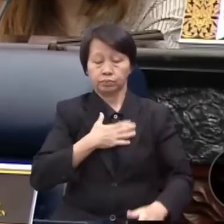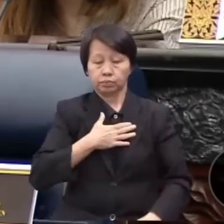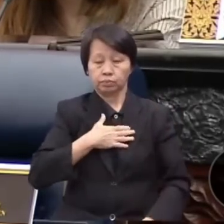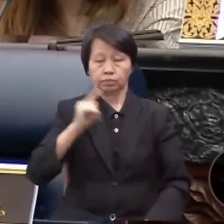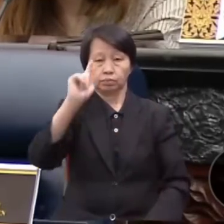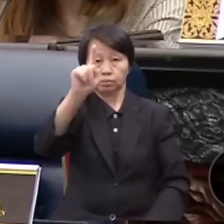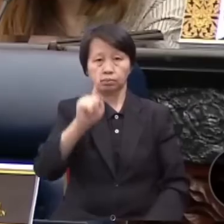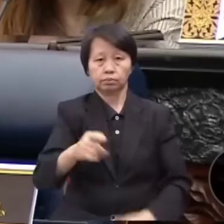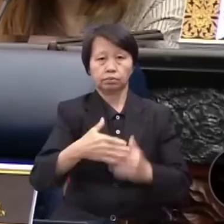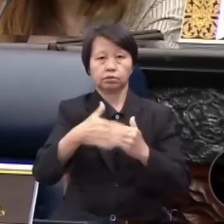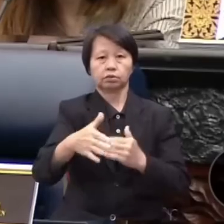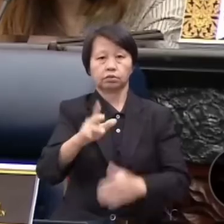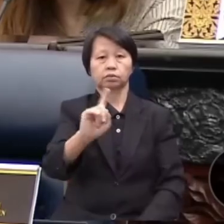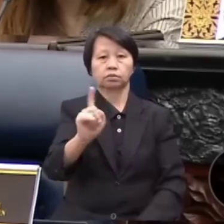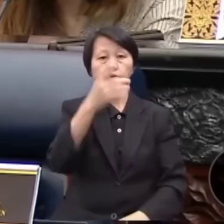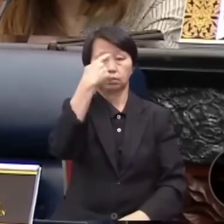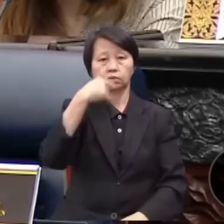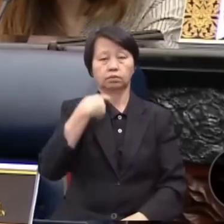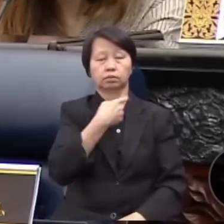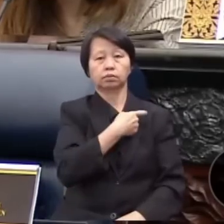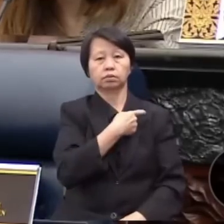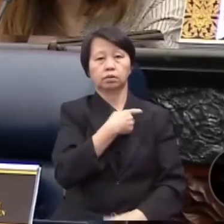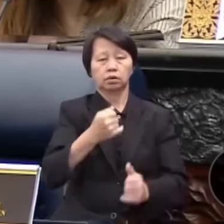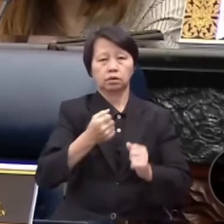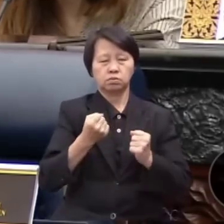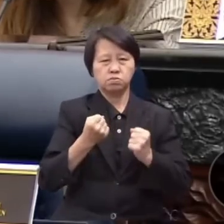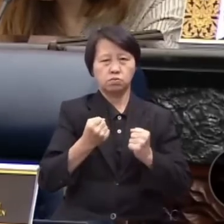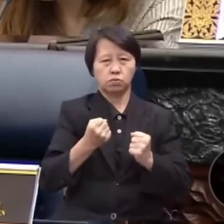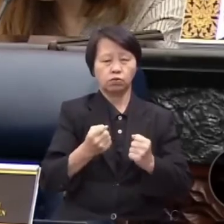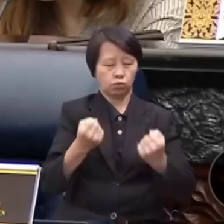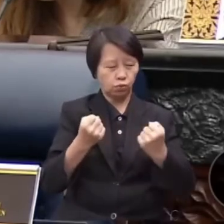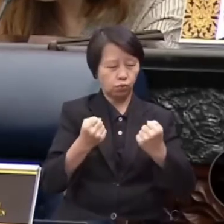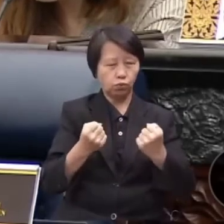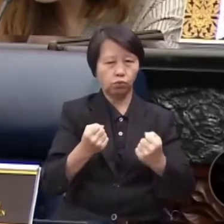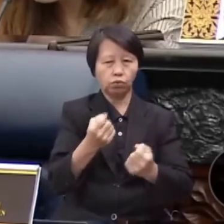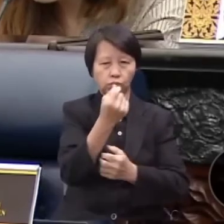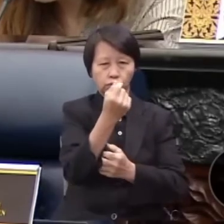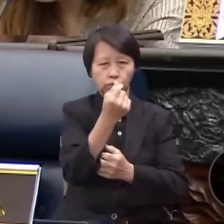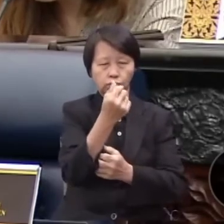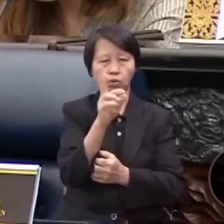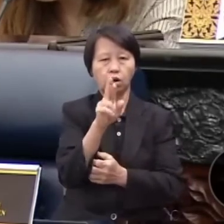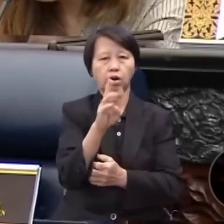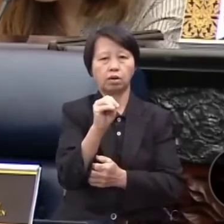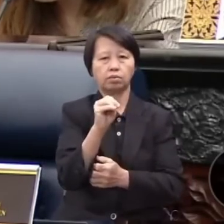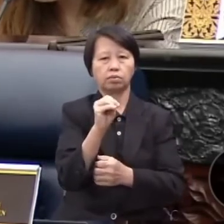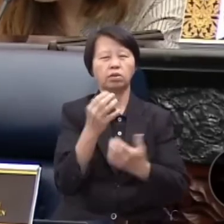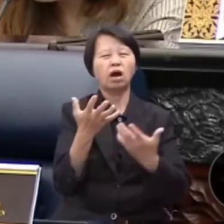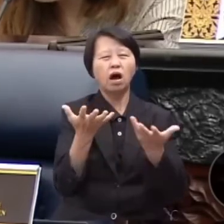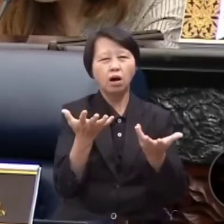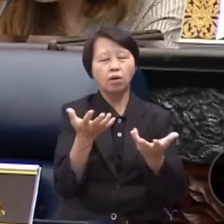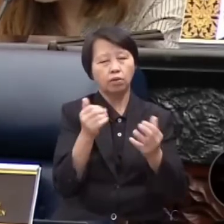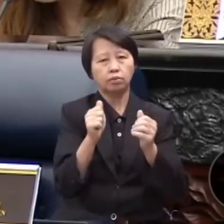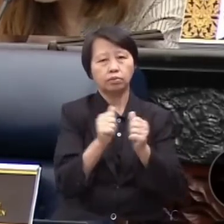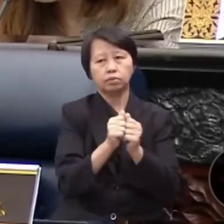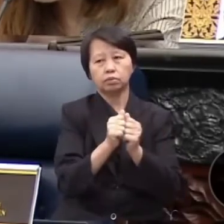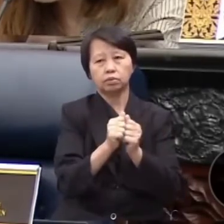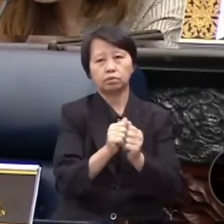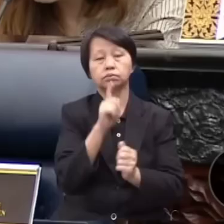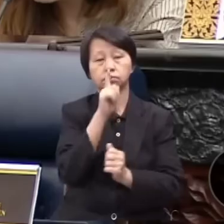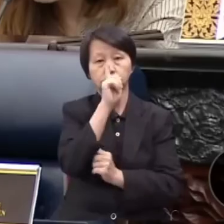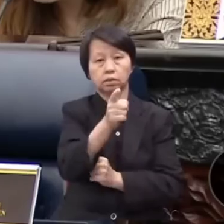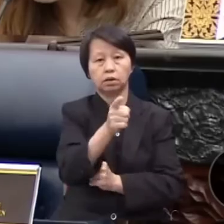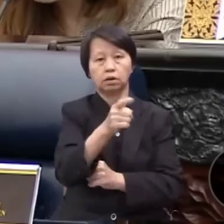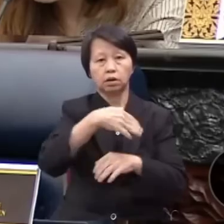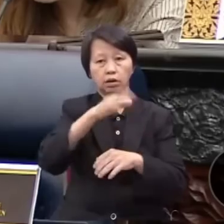saya sejauh mana untuk kita perkukuhkan nilai mata wang kita dengan